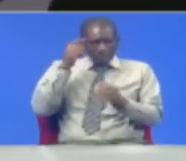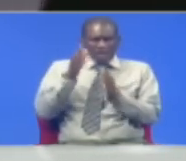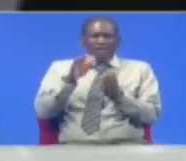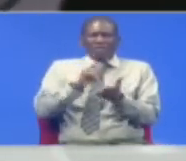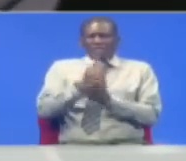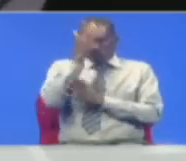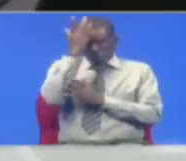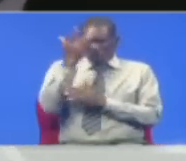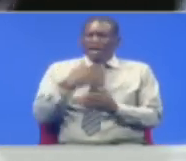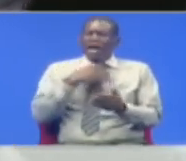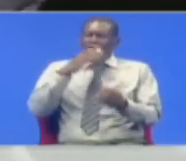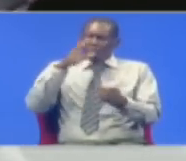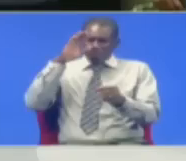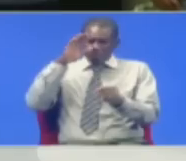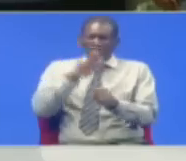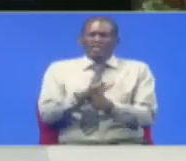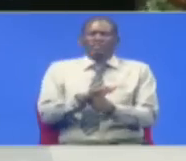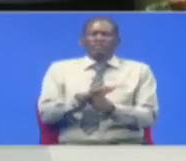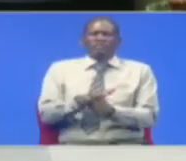na muamini vile nilimuamini.